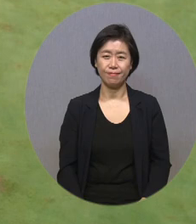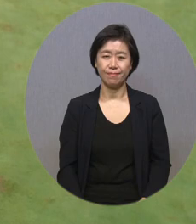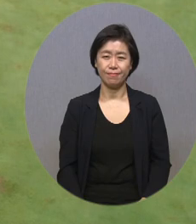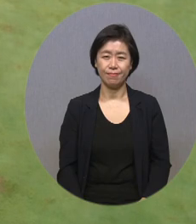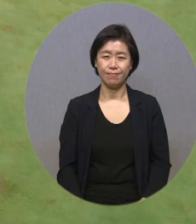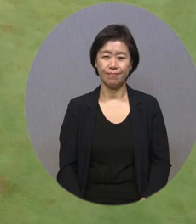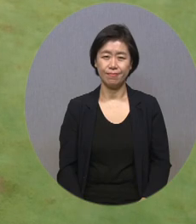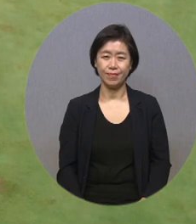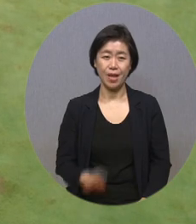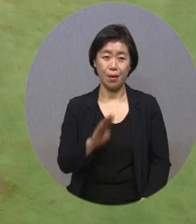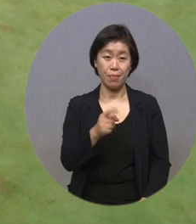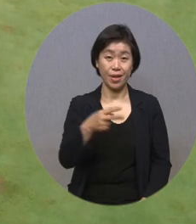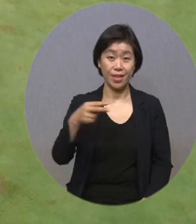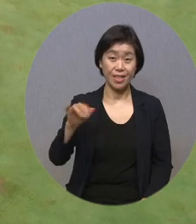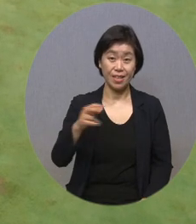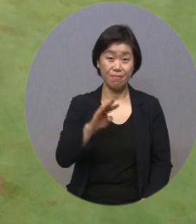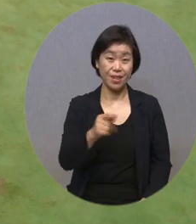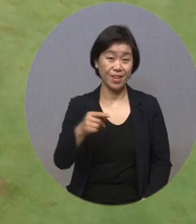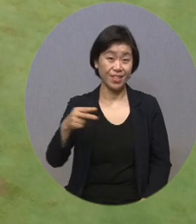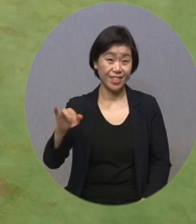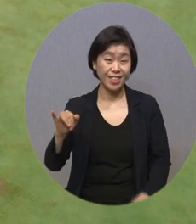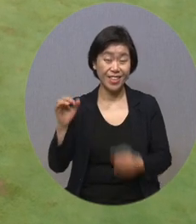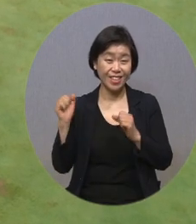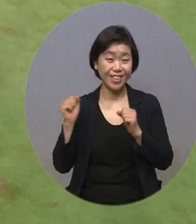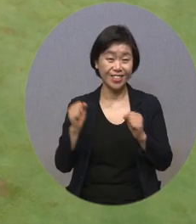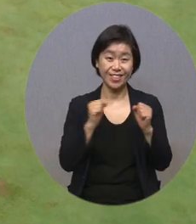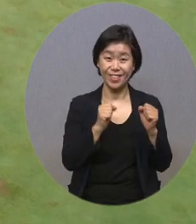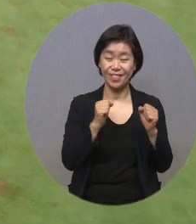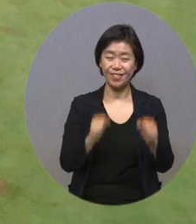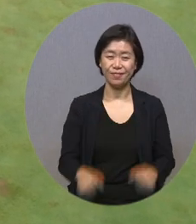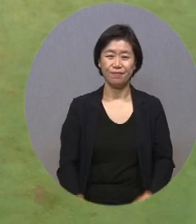응. 아, 아. 버디! 버디! 아.